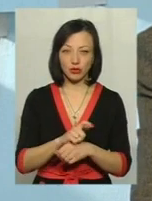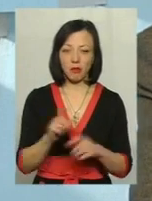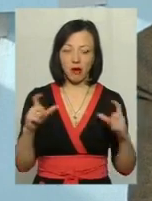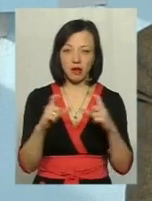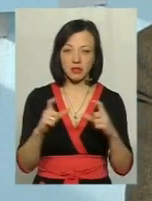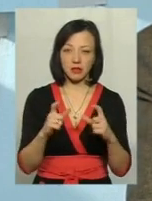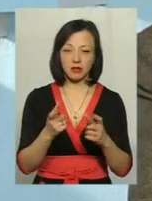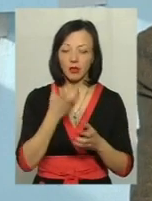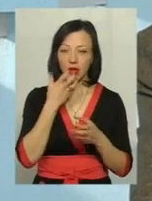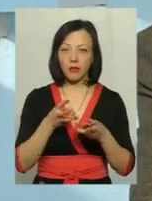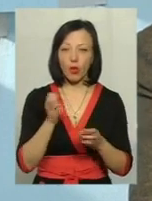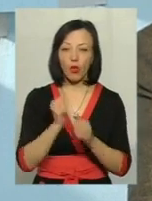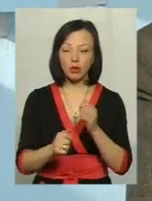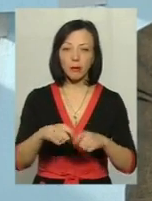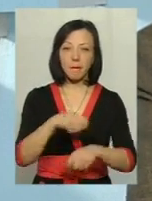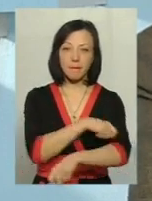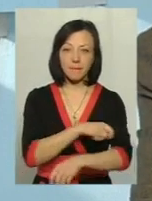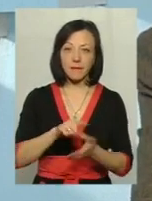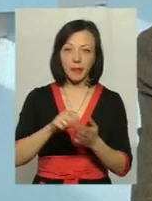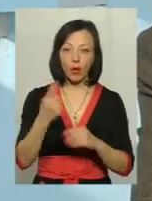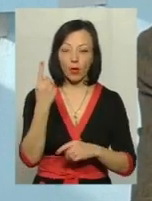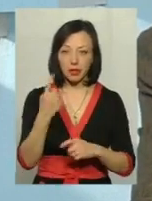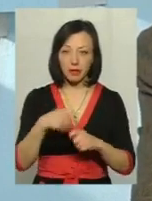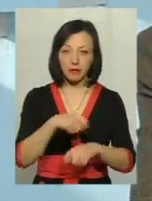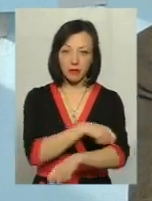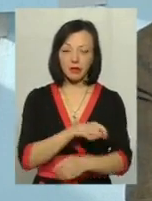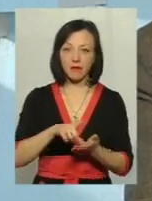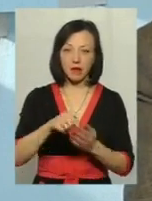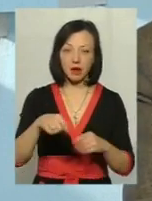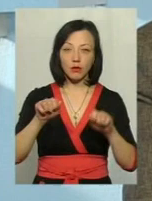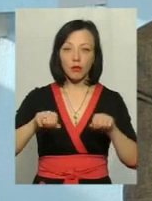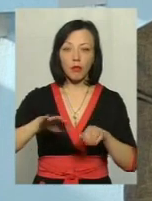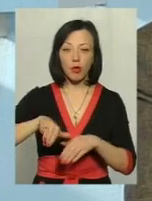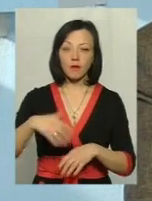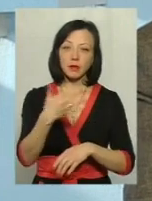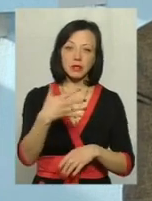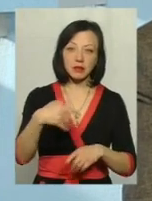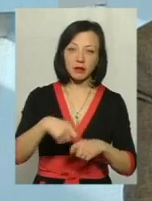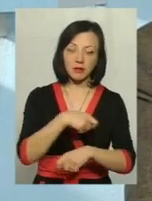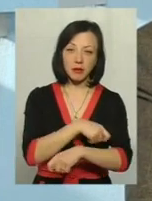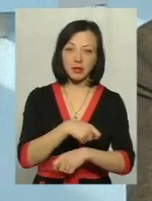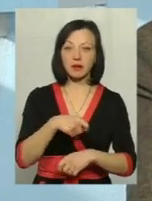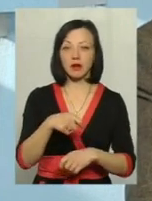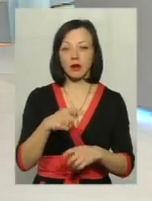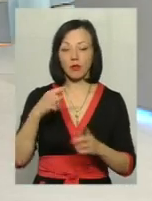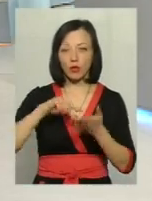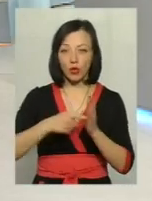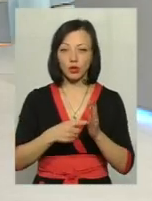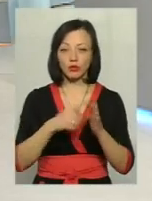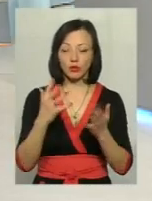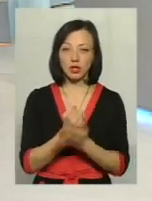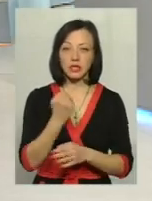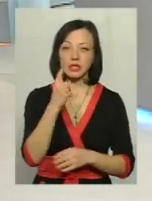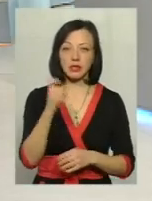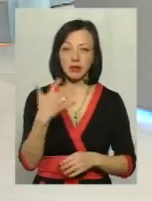Тобто кожному по метрам квадратним виводиться спочатку на 1 метр квадратний, а потім в кого 50 квадратів, тоді множиться, виводиться за